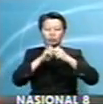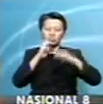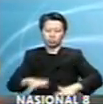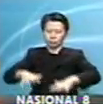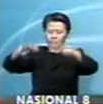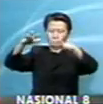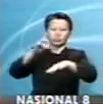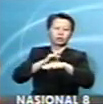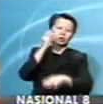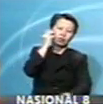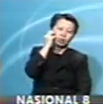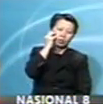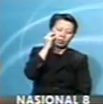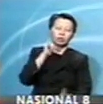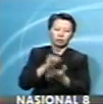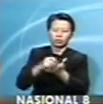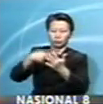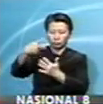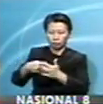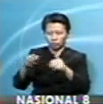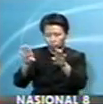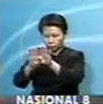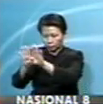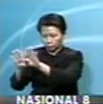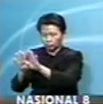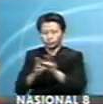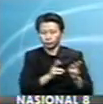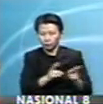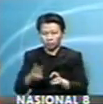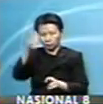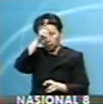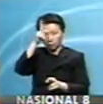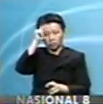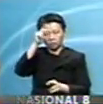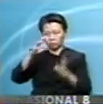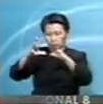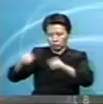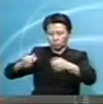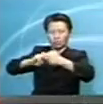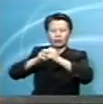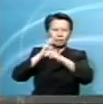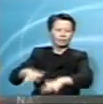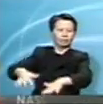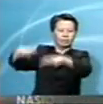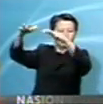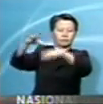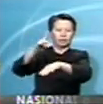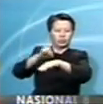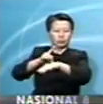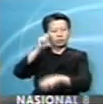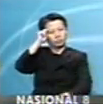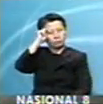kemaman Ia merupakan projek permulaan tempbatan banjir yang dirancang kerajaan negeri untuk mengatasi masalah banjir di